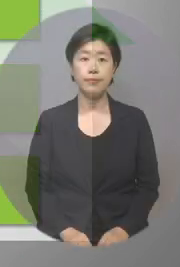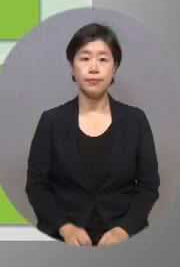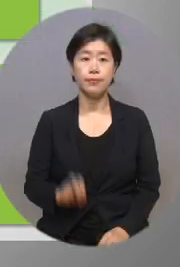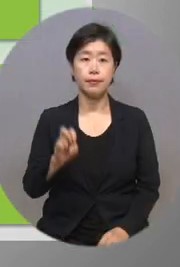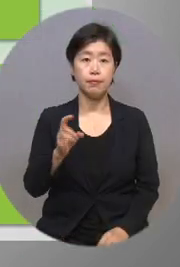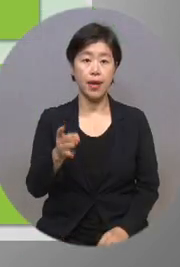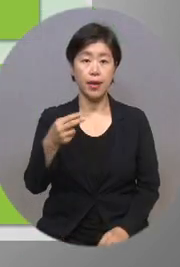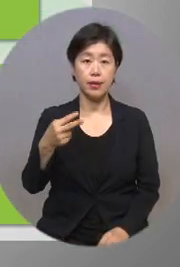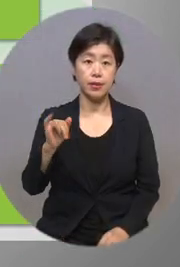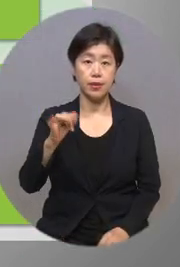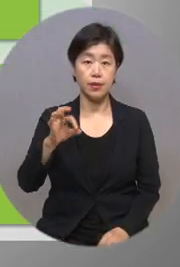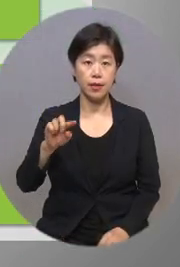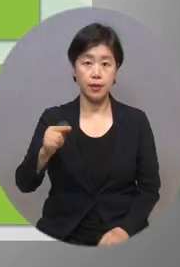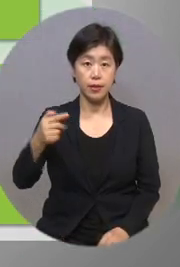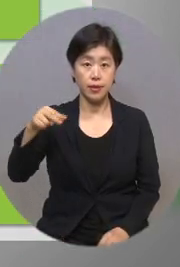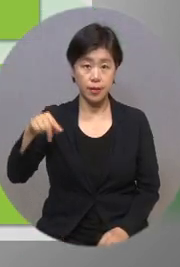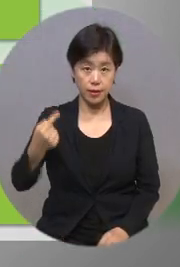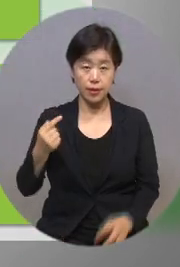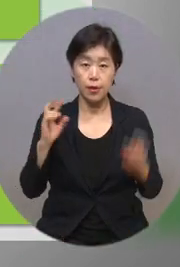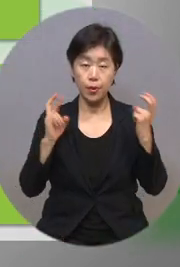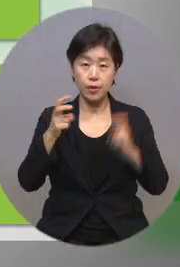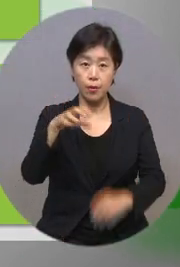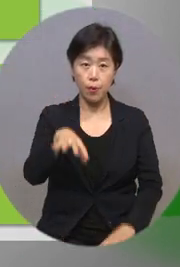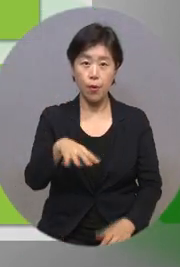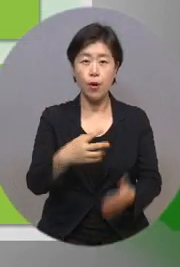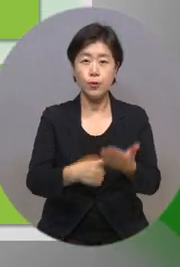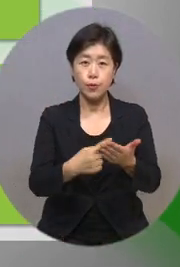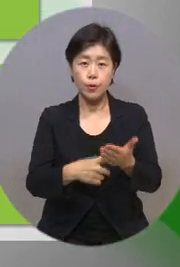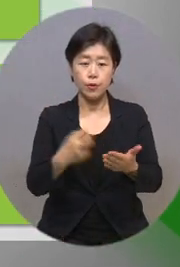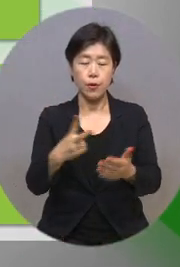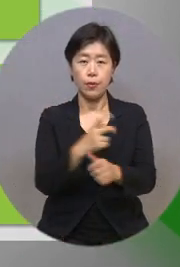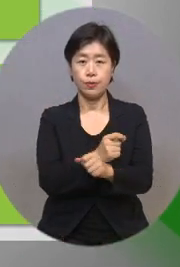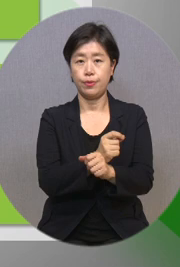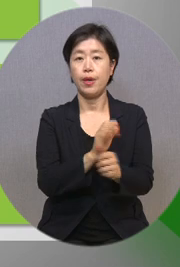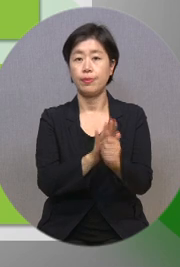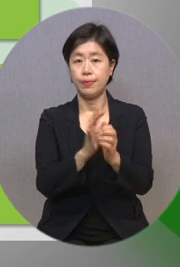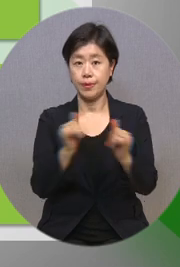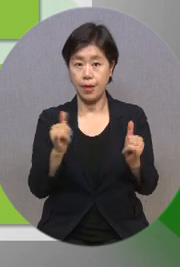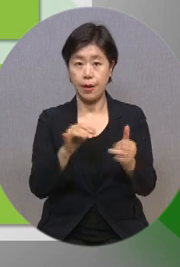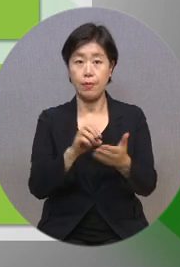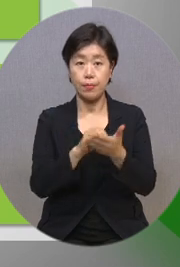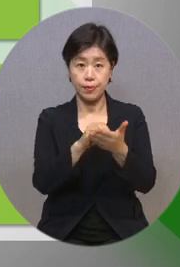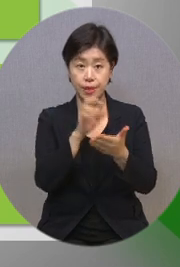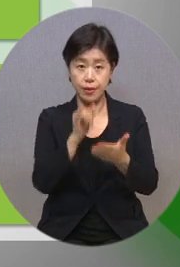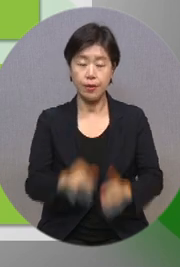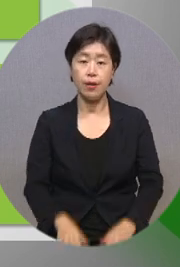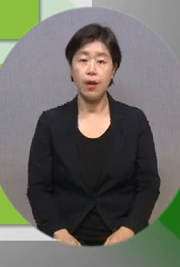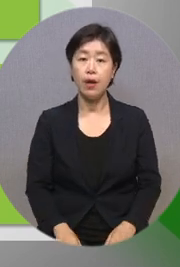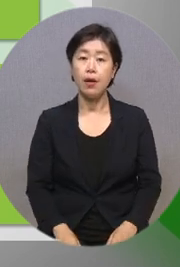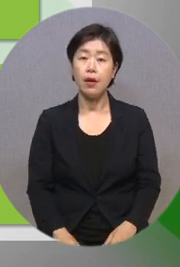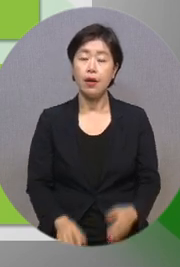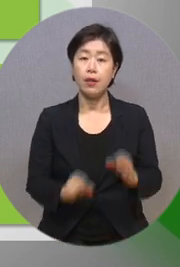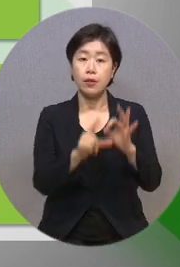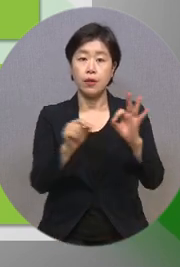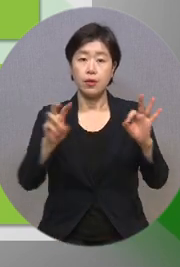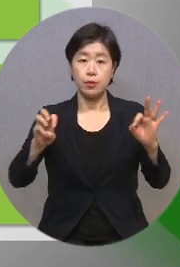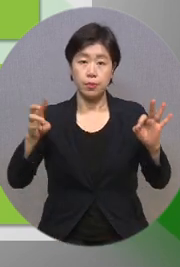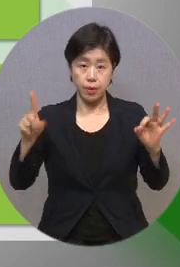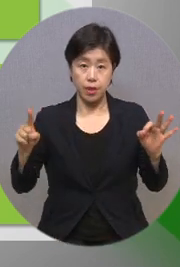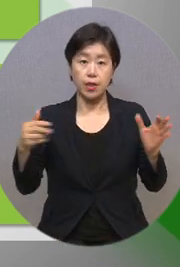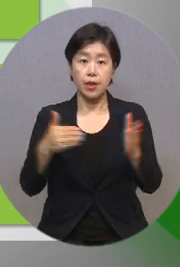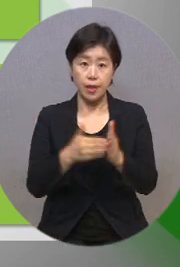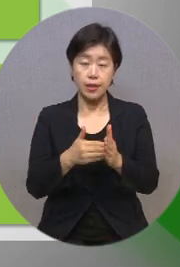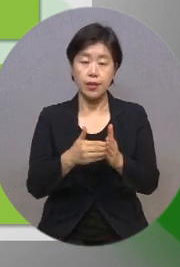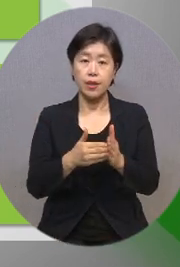메디언스 홈케어 주식회사에서 총무 및 일반 사무원을 모집합니다. 접수 마감일은 10월 31일까지며 근무지는